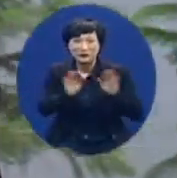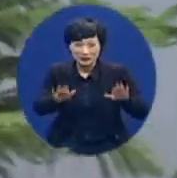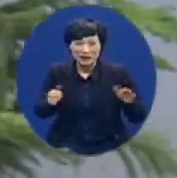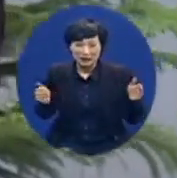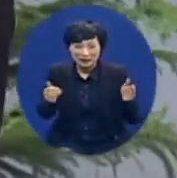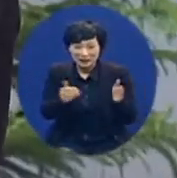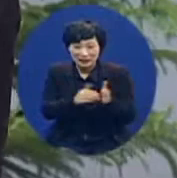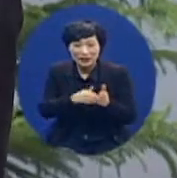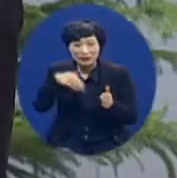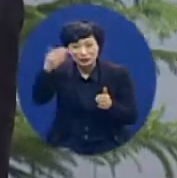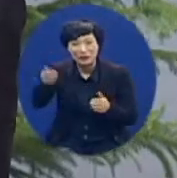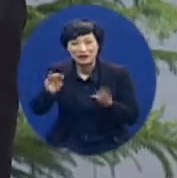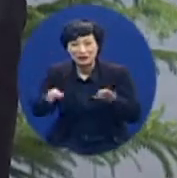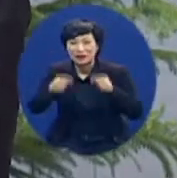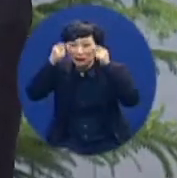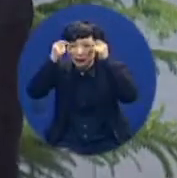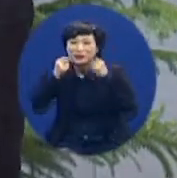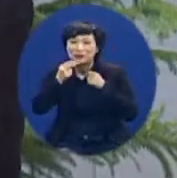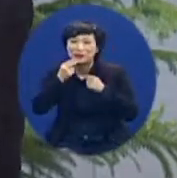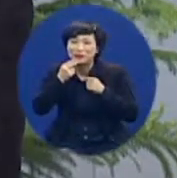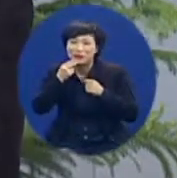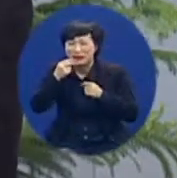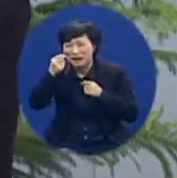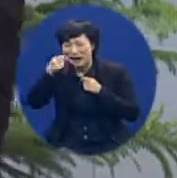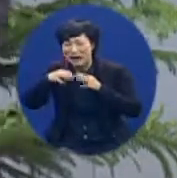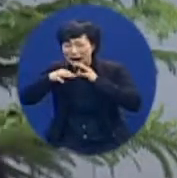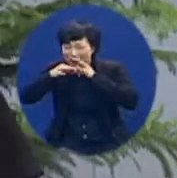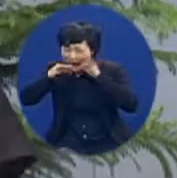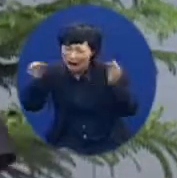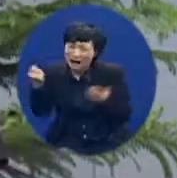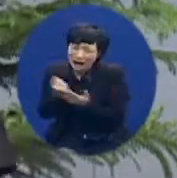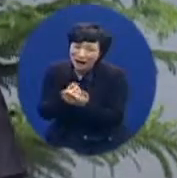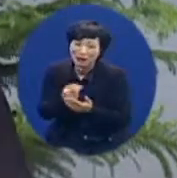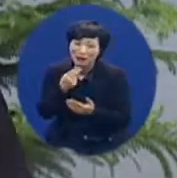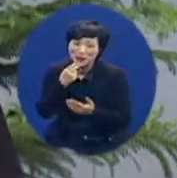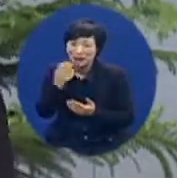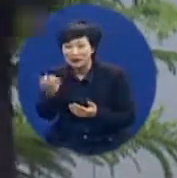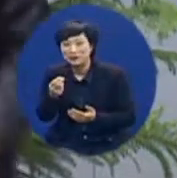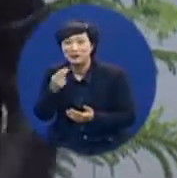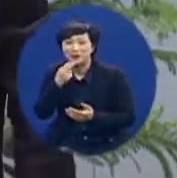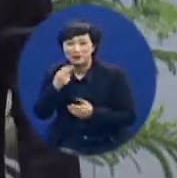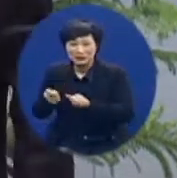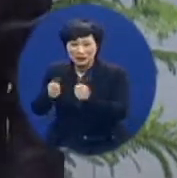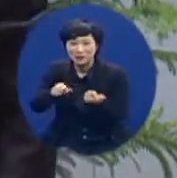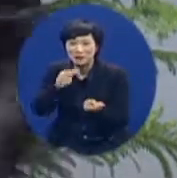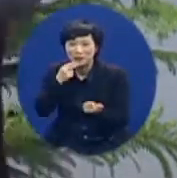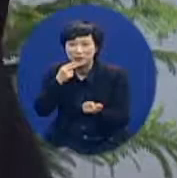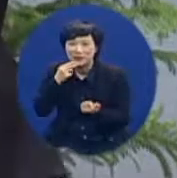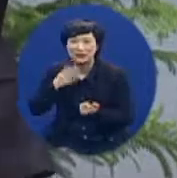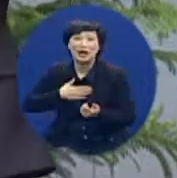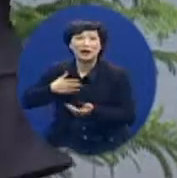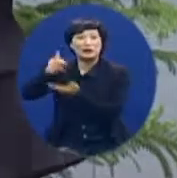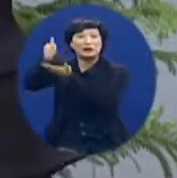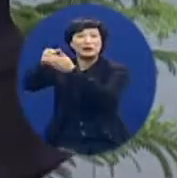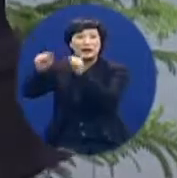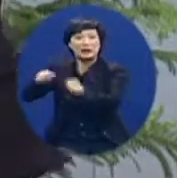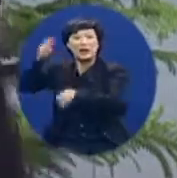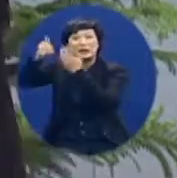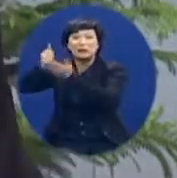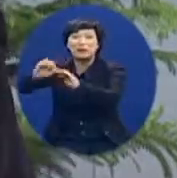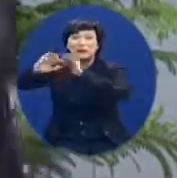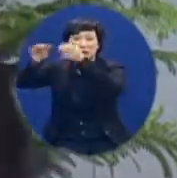없고 고함도 없고 아픔도 없고 사망도 없는 내 주님 계신 하나님의 나라 날를 구원하신